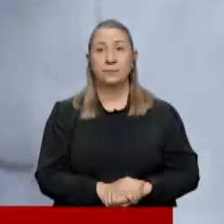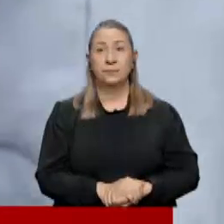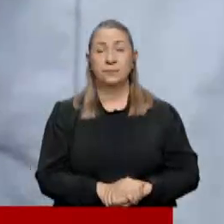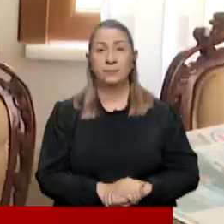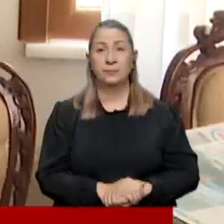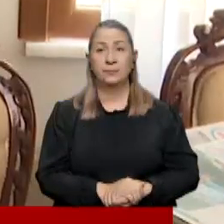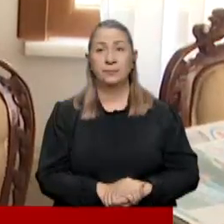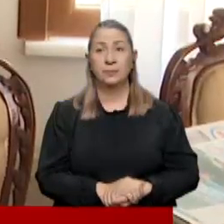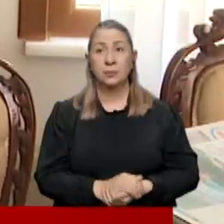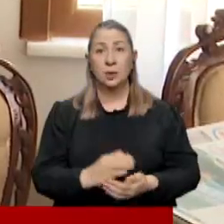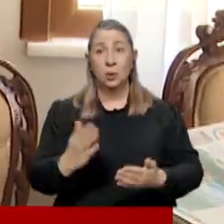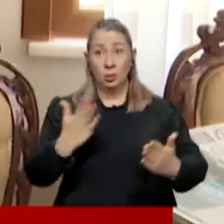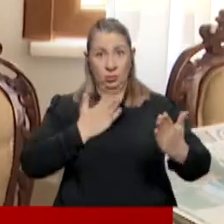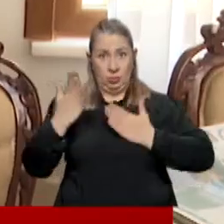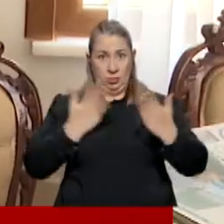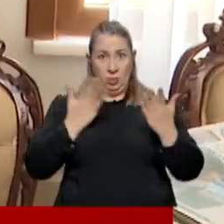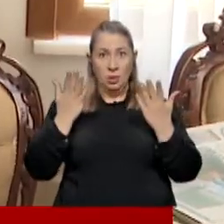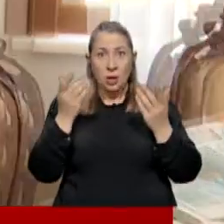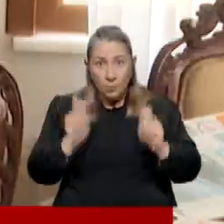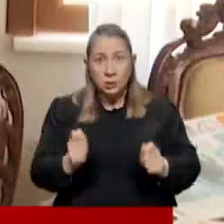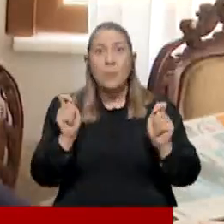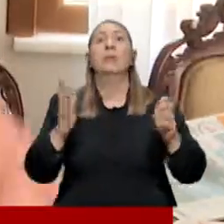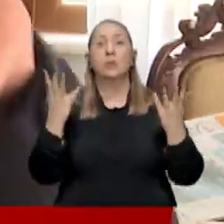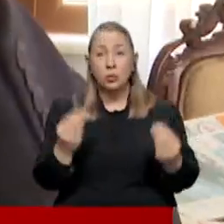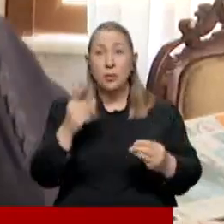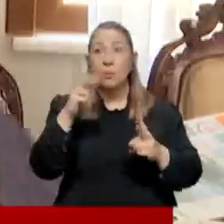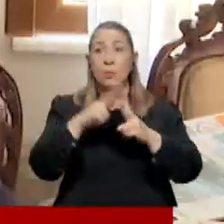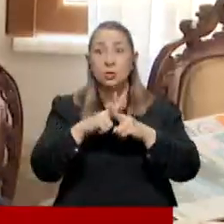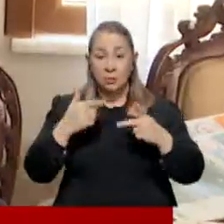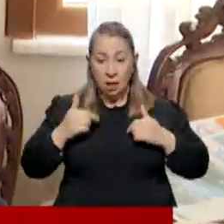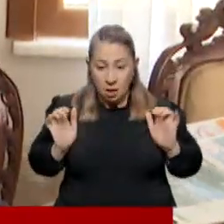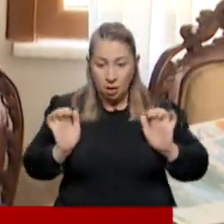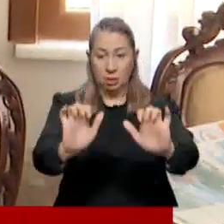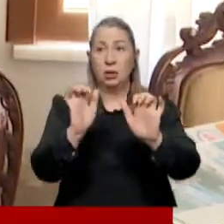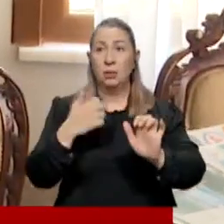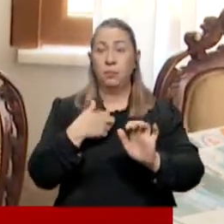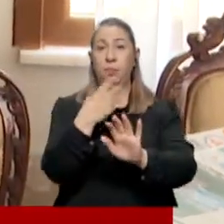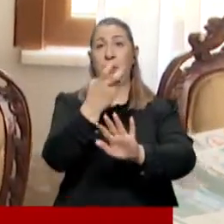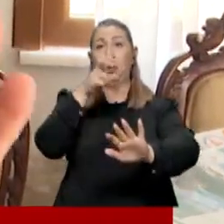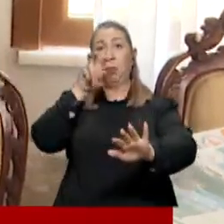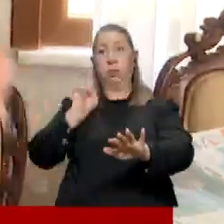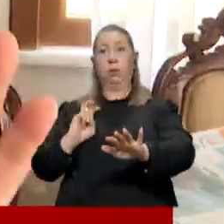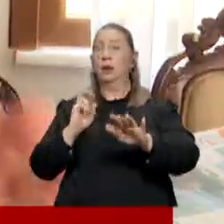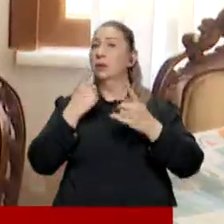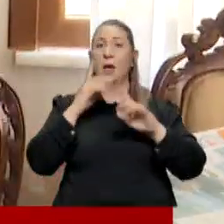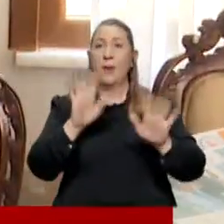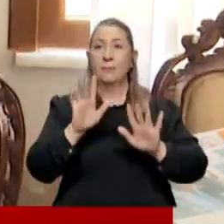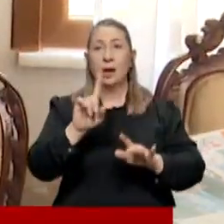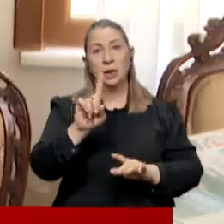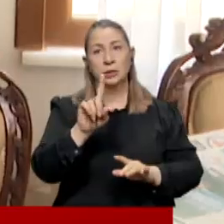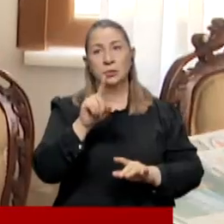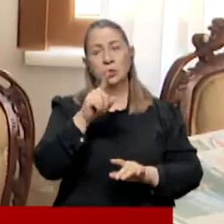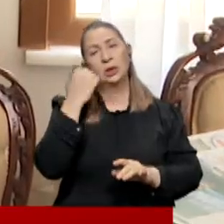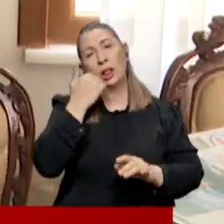Ne yapıyorsunuz ya? Müdahale yapıldı, yapılmadı olur mu? Bir polis beni itti de ben arkaya düştüm diyemem, hayır.